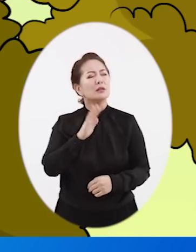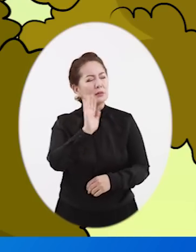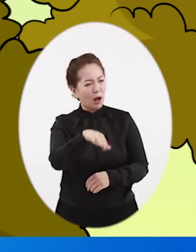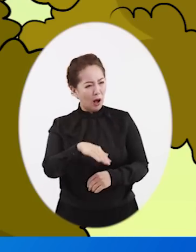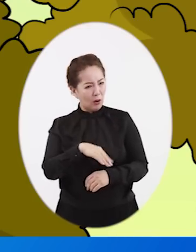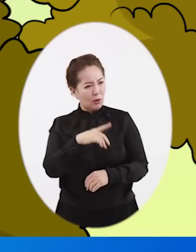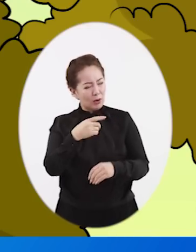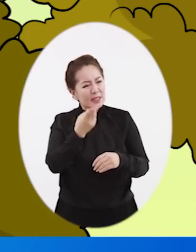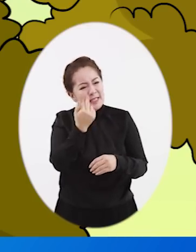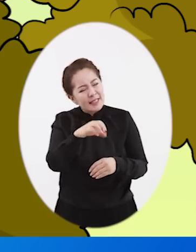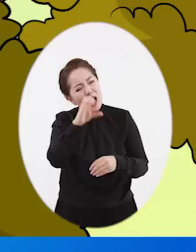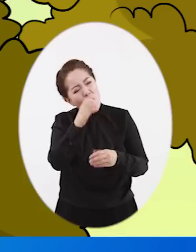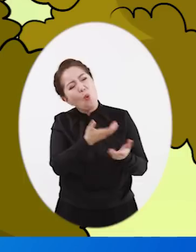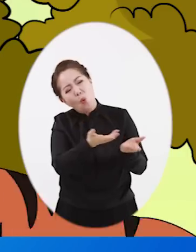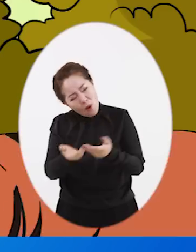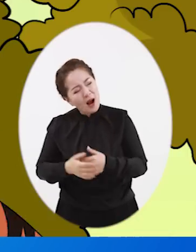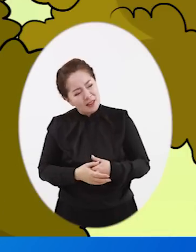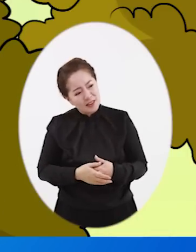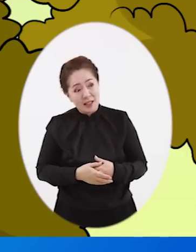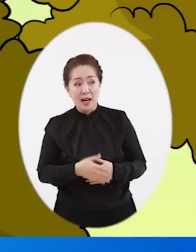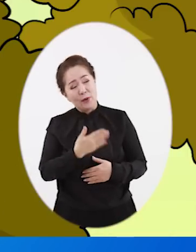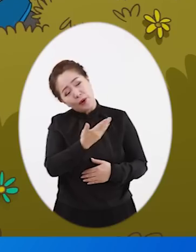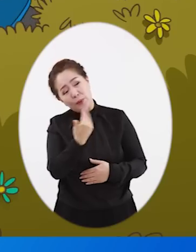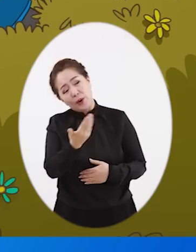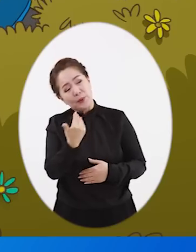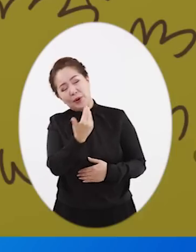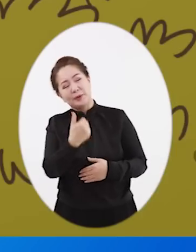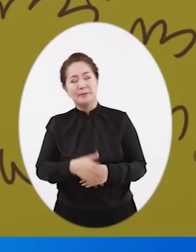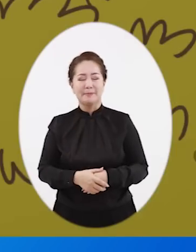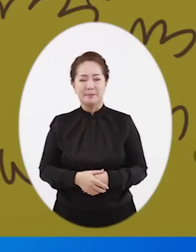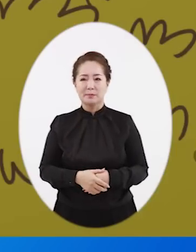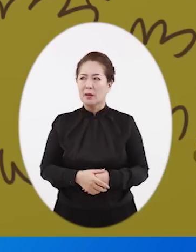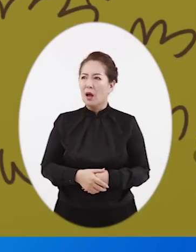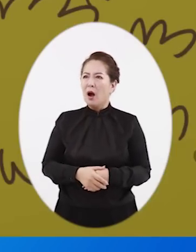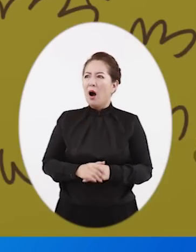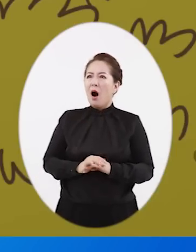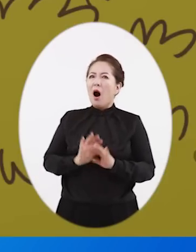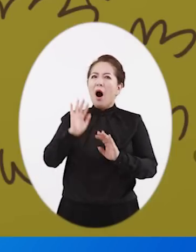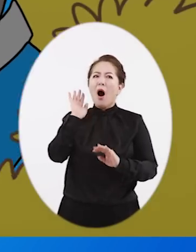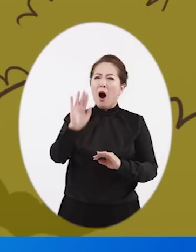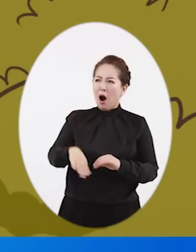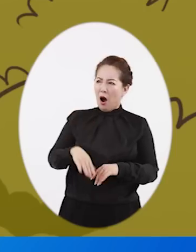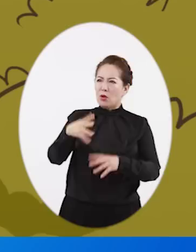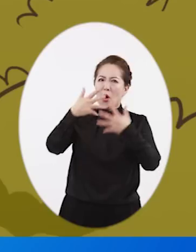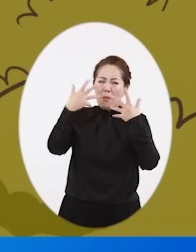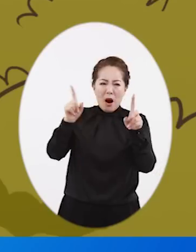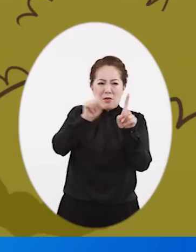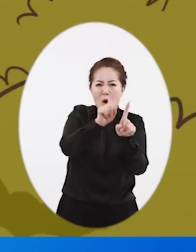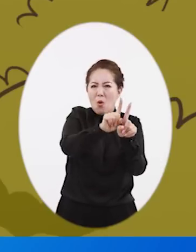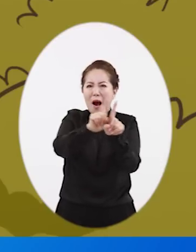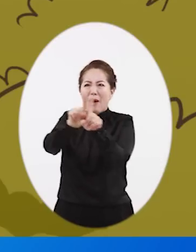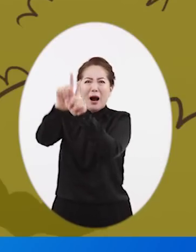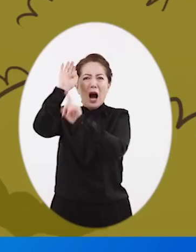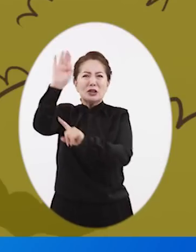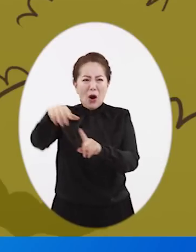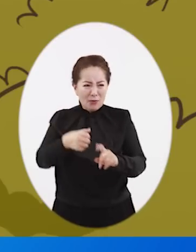ядаж нэг аяг цайж болсон уул да. Элүү явъя. Яна нөгөөтг чинь өвөг аваа явчихлаа шүү. Яна энэ хоёр